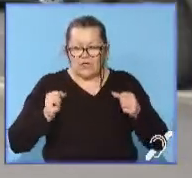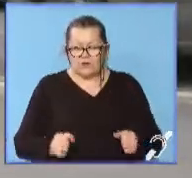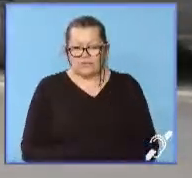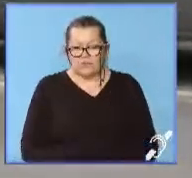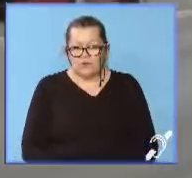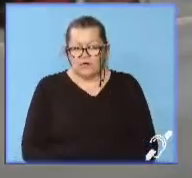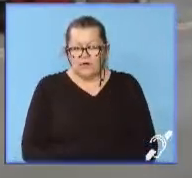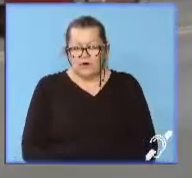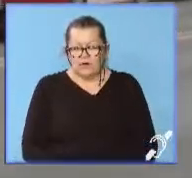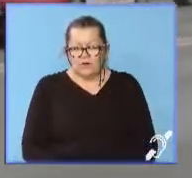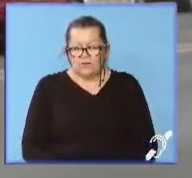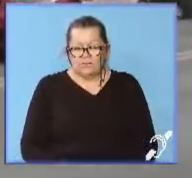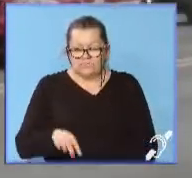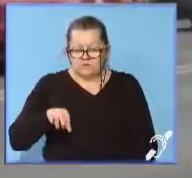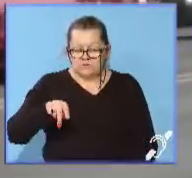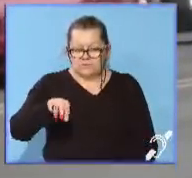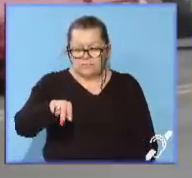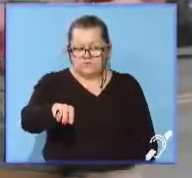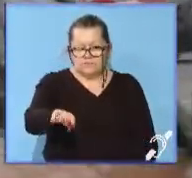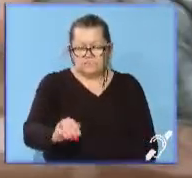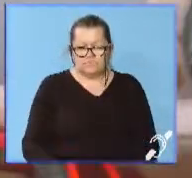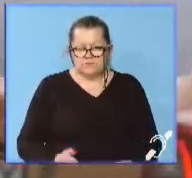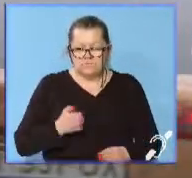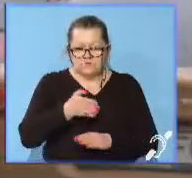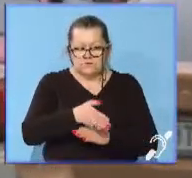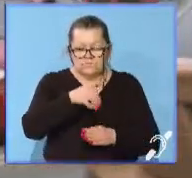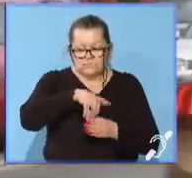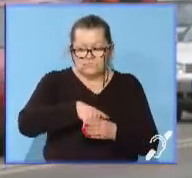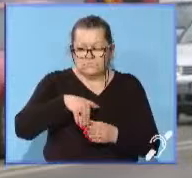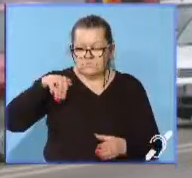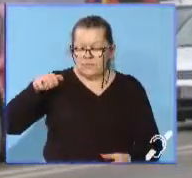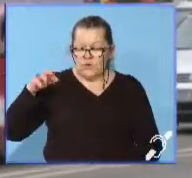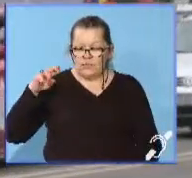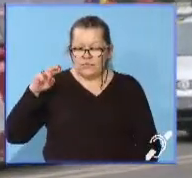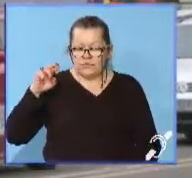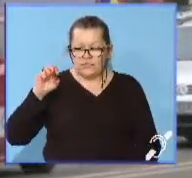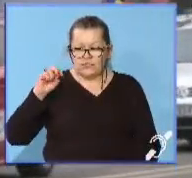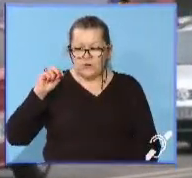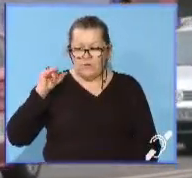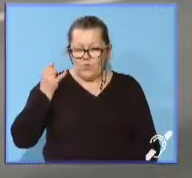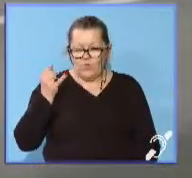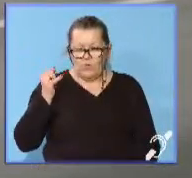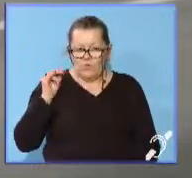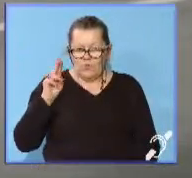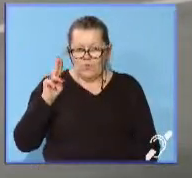arborat tricolorul ei au mărșăluit la intrările în municipiu dinspre Pitești și